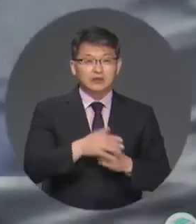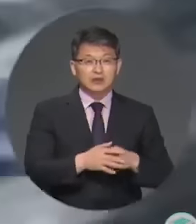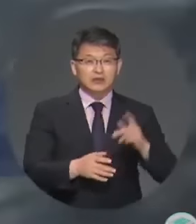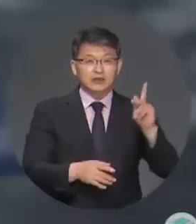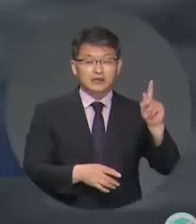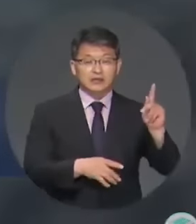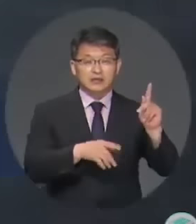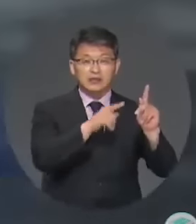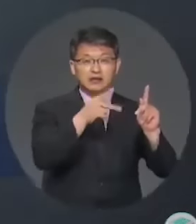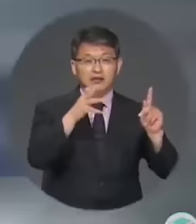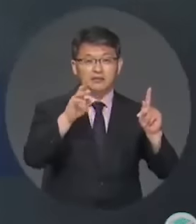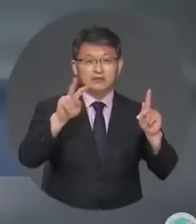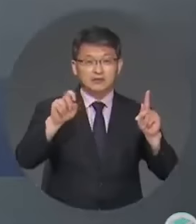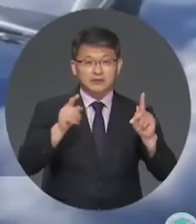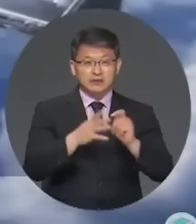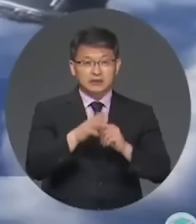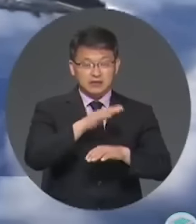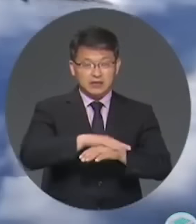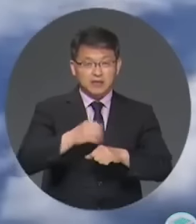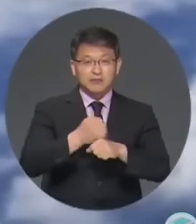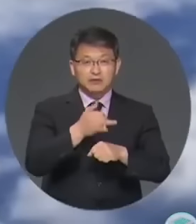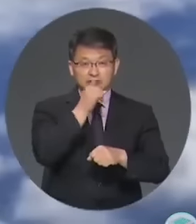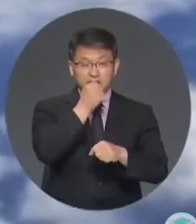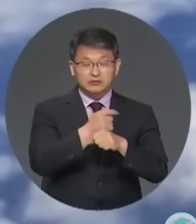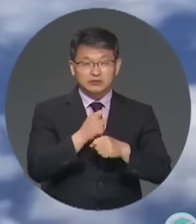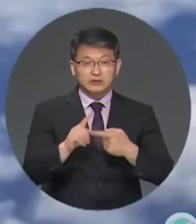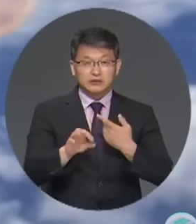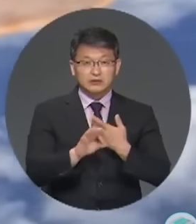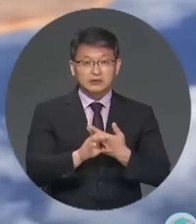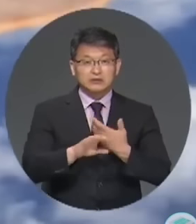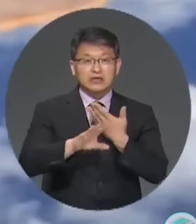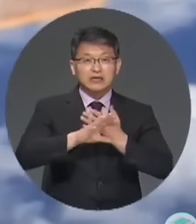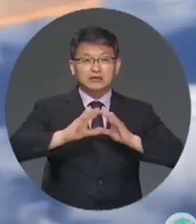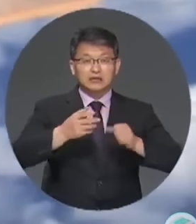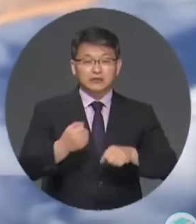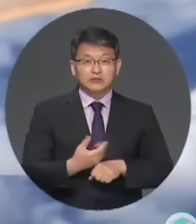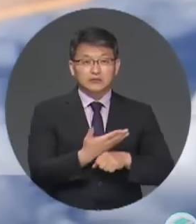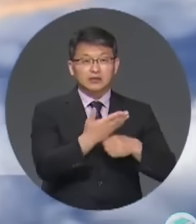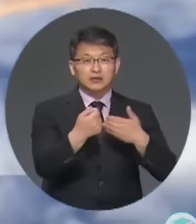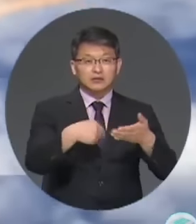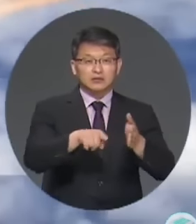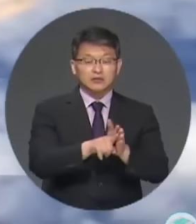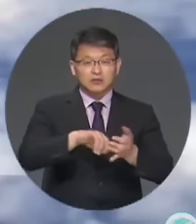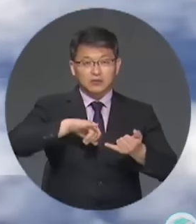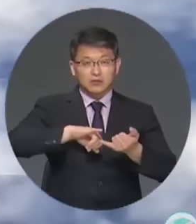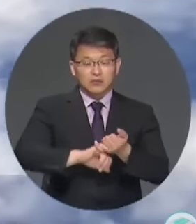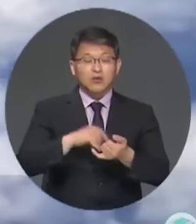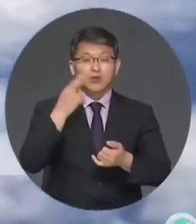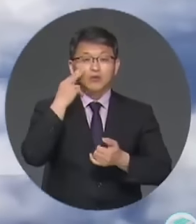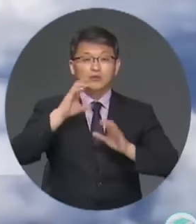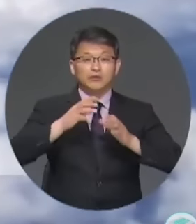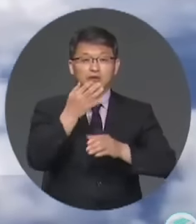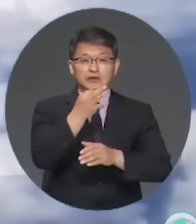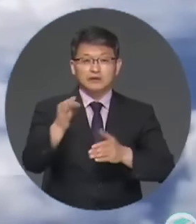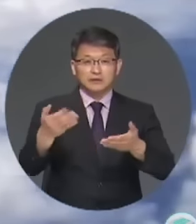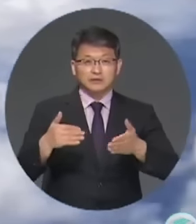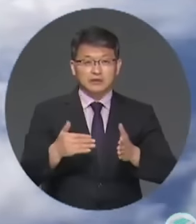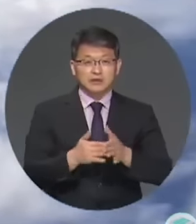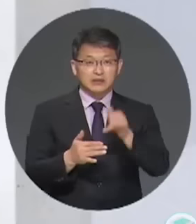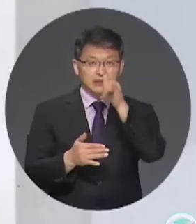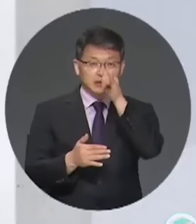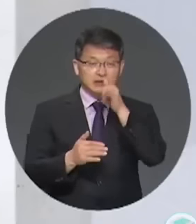KF-21이 차질 없이 전력화될 수 있도록. 하지만 KF-21을 딴 나라에 수출하려면 반드시 미국의 승인을 받아야